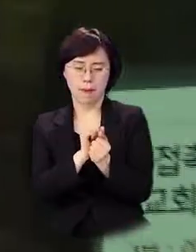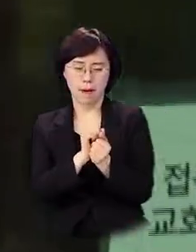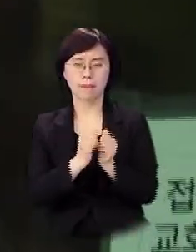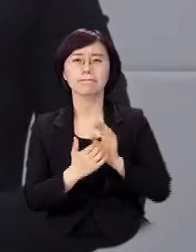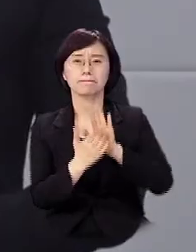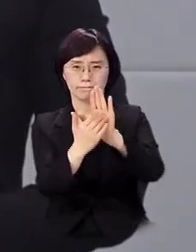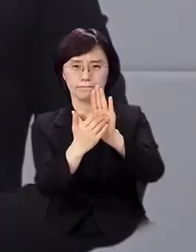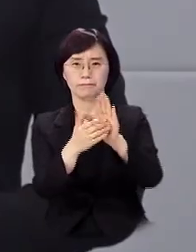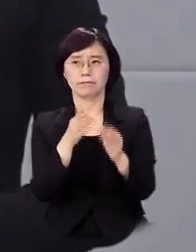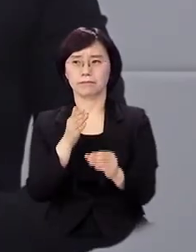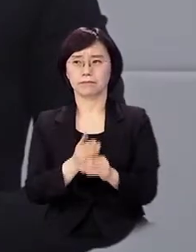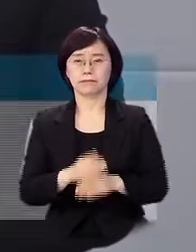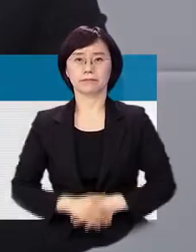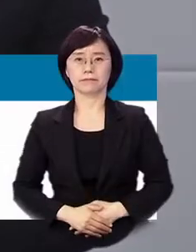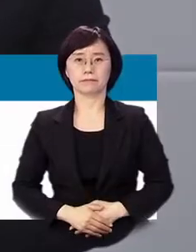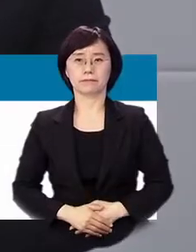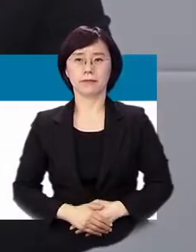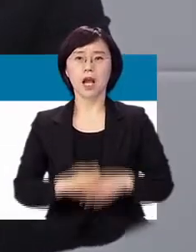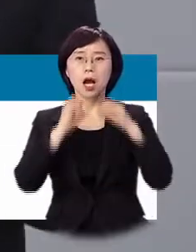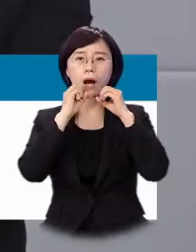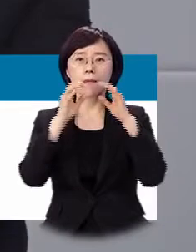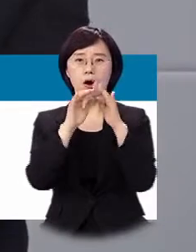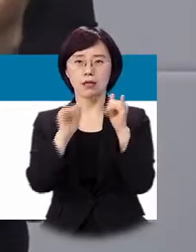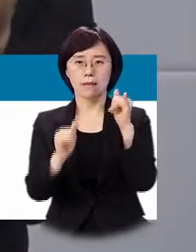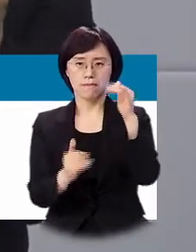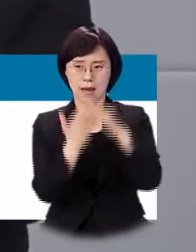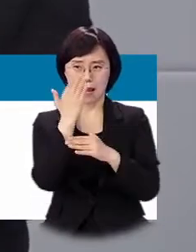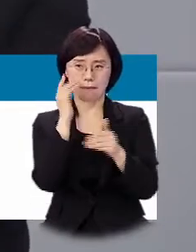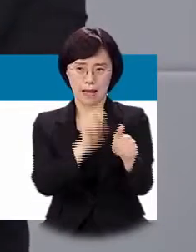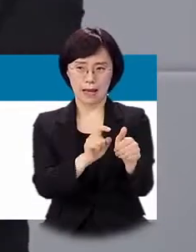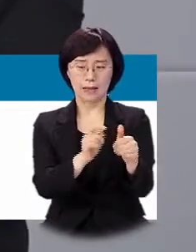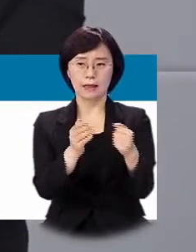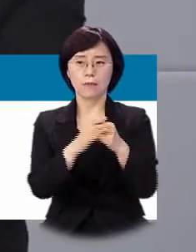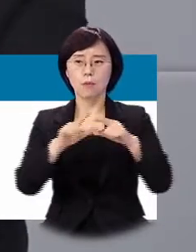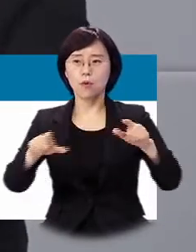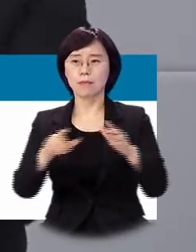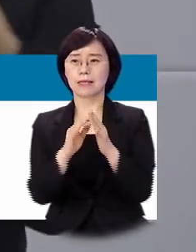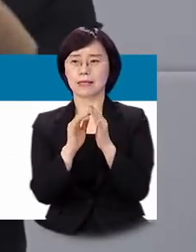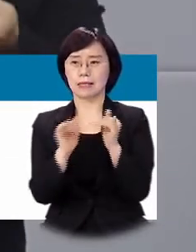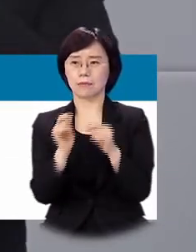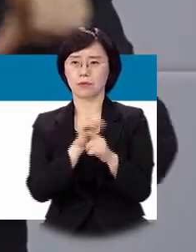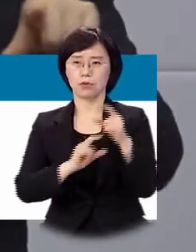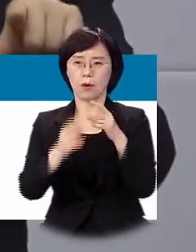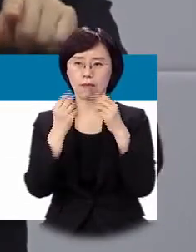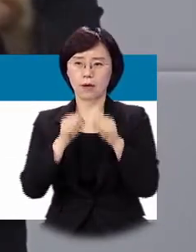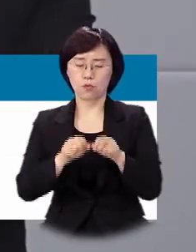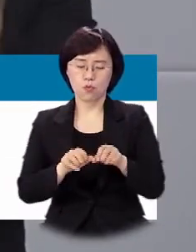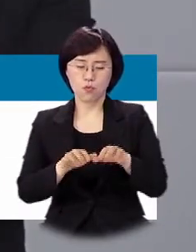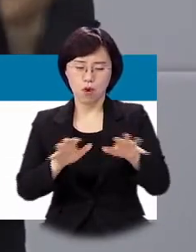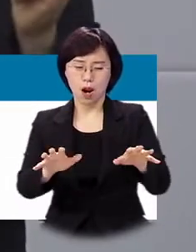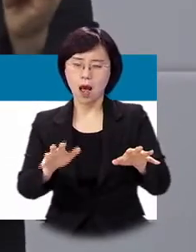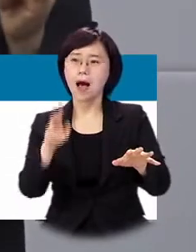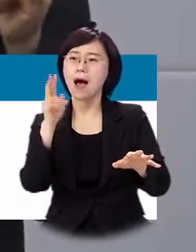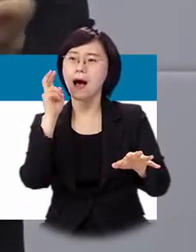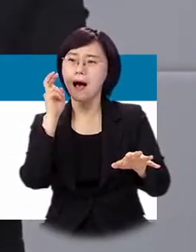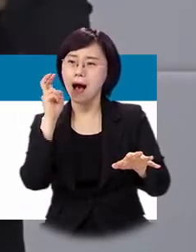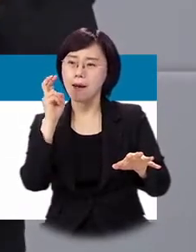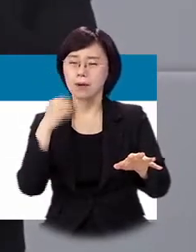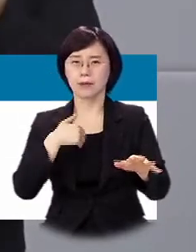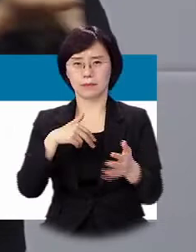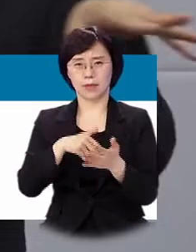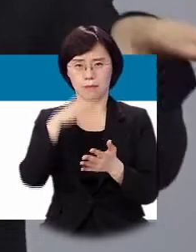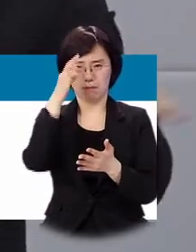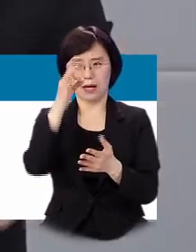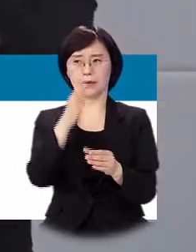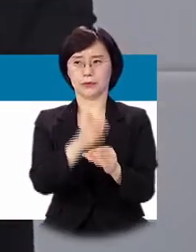나섰습니다. 교역자가 발생했기 때문에 일반 신도들에게 좀 더 많이 확산됐을 가능성을